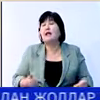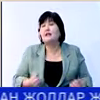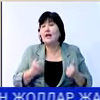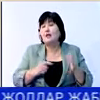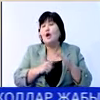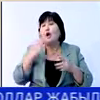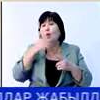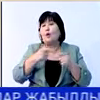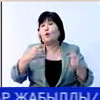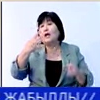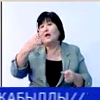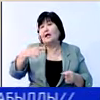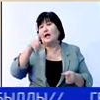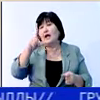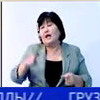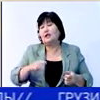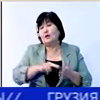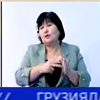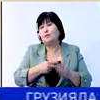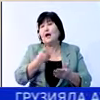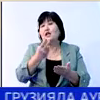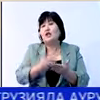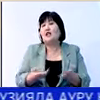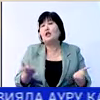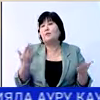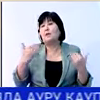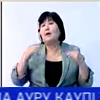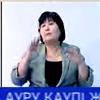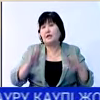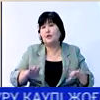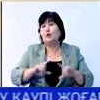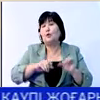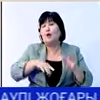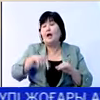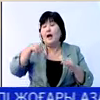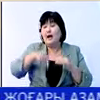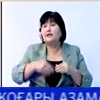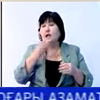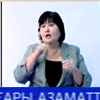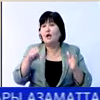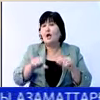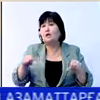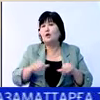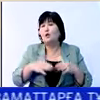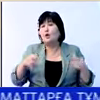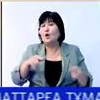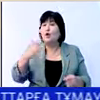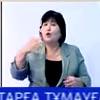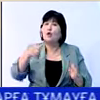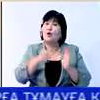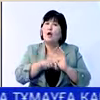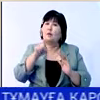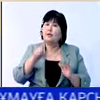Енді қонақ үйде 40 адам жобасында жатып демалып кететін орын. Астында үлкен асхана, енді ол оның ішінде 50-60 адам